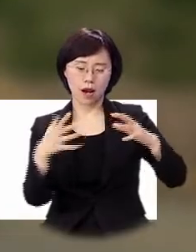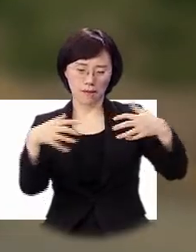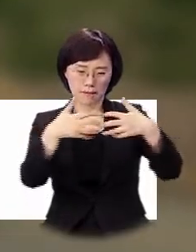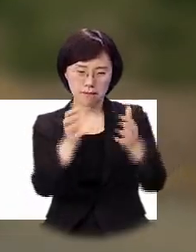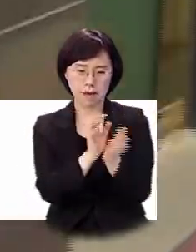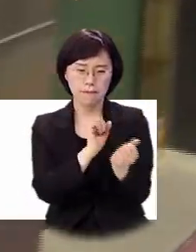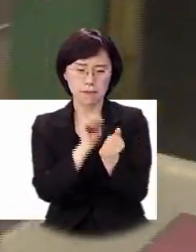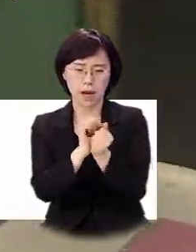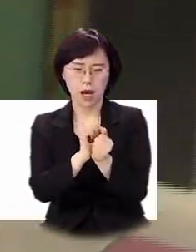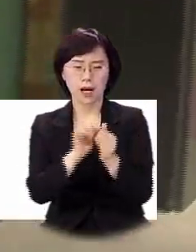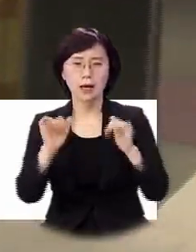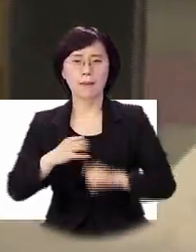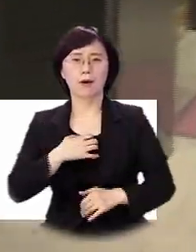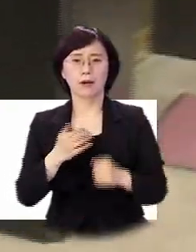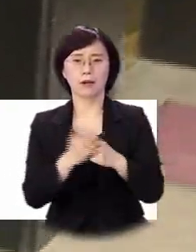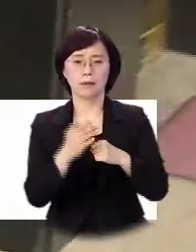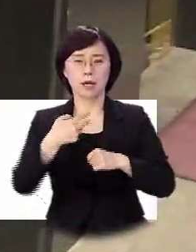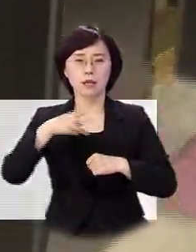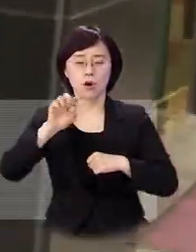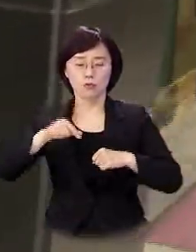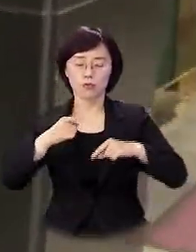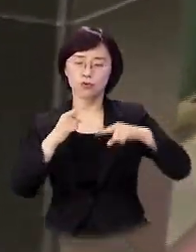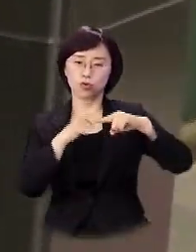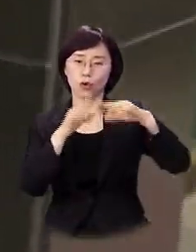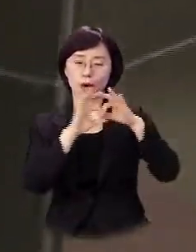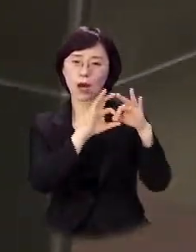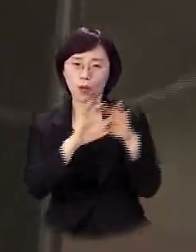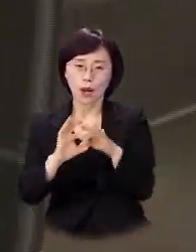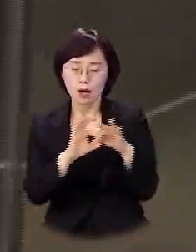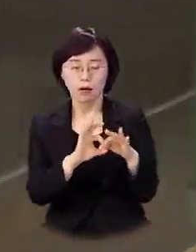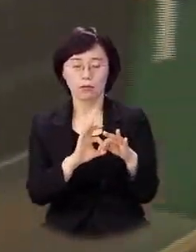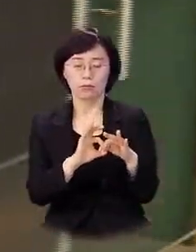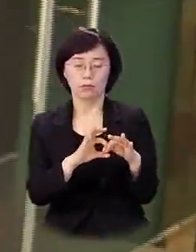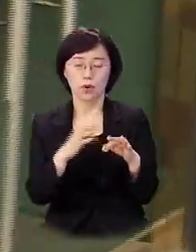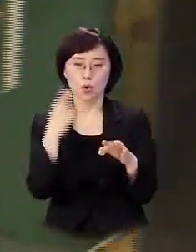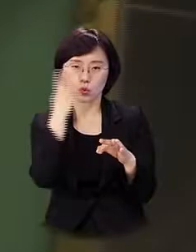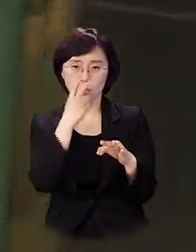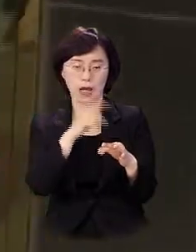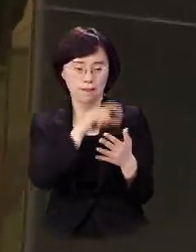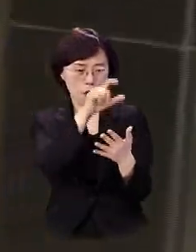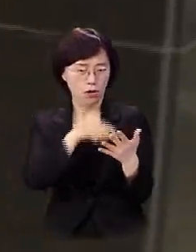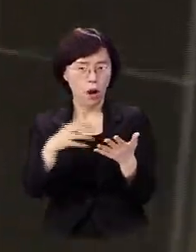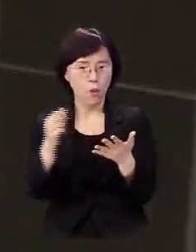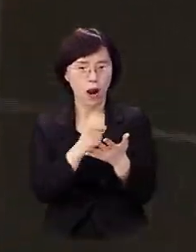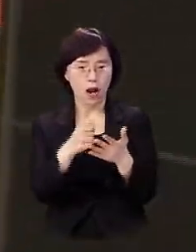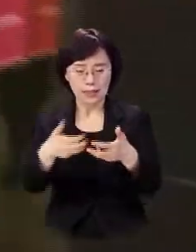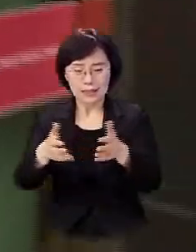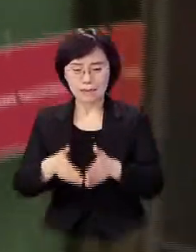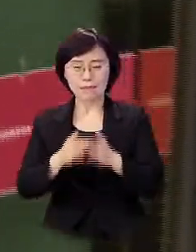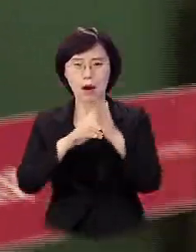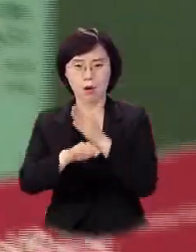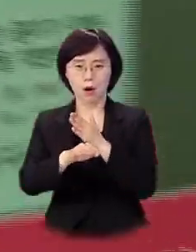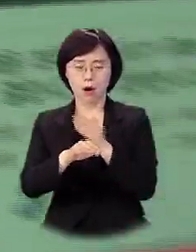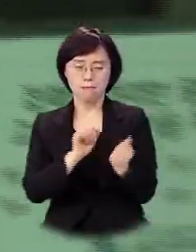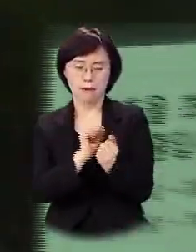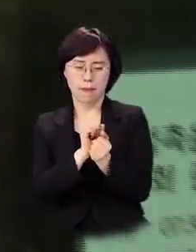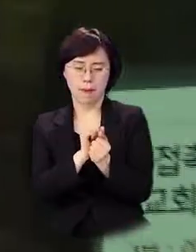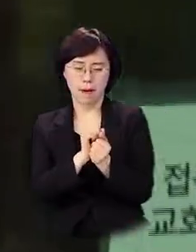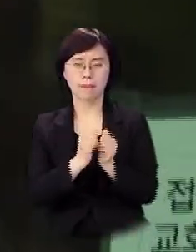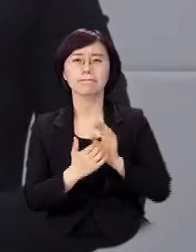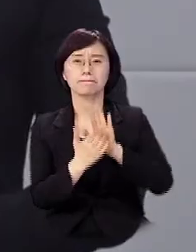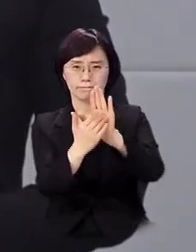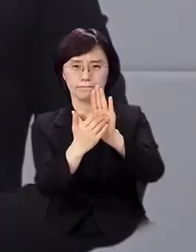우려되자 서문교회와 관련한 역학조사와 명단 확보 등 별도의 팀을 꾸려 연쇄 감염고리 차단에